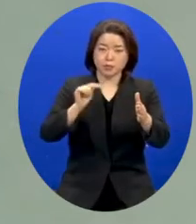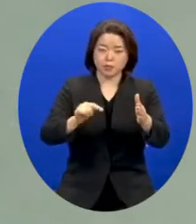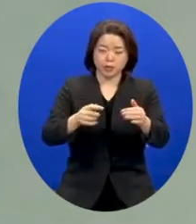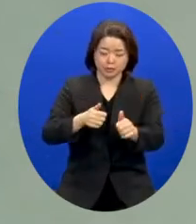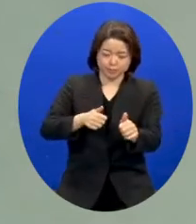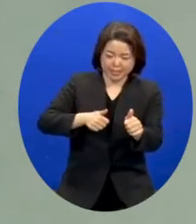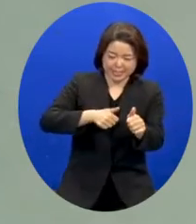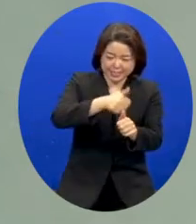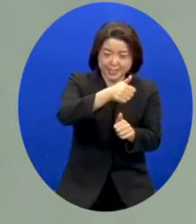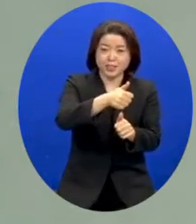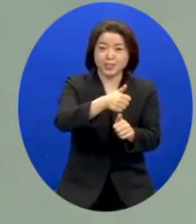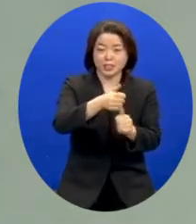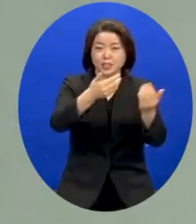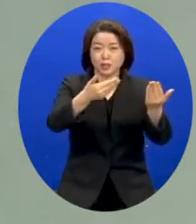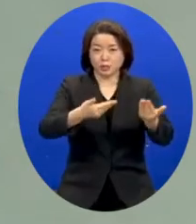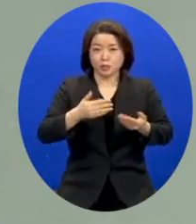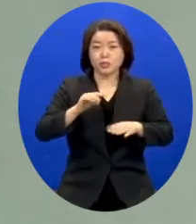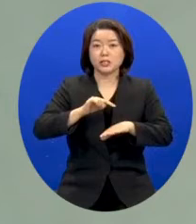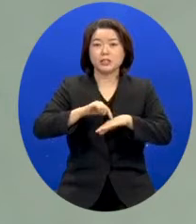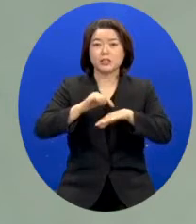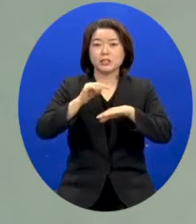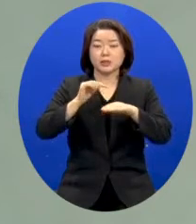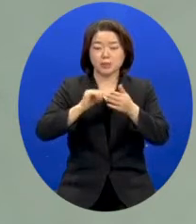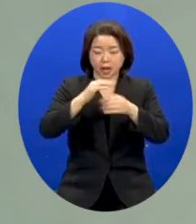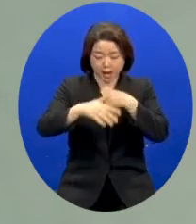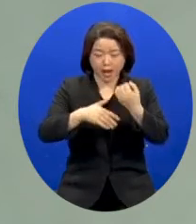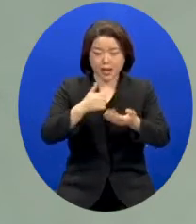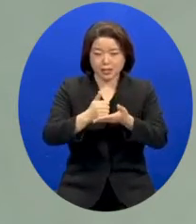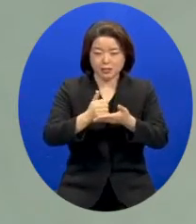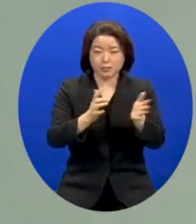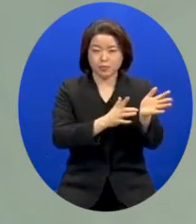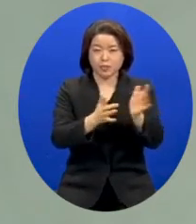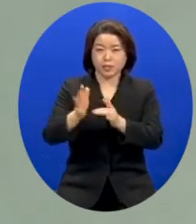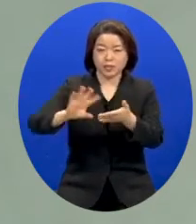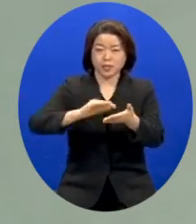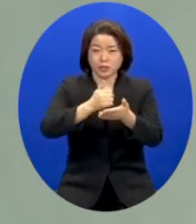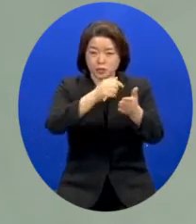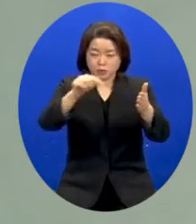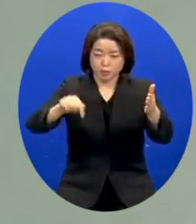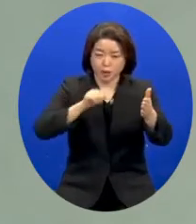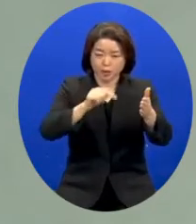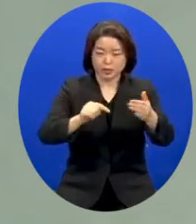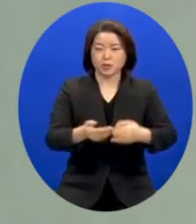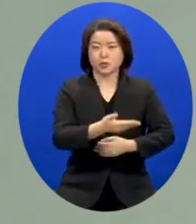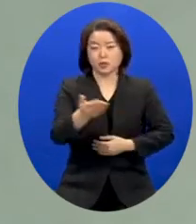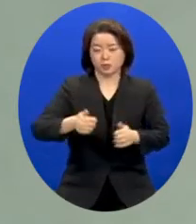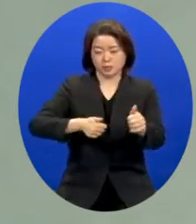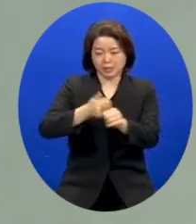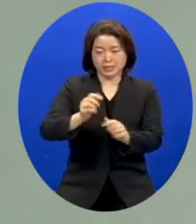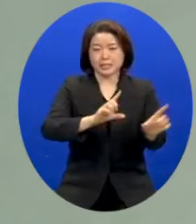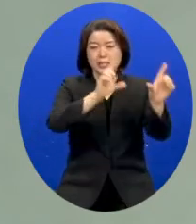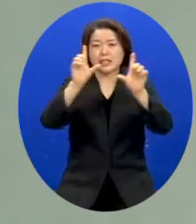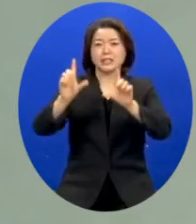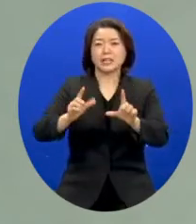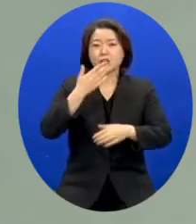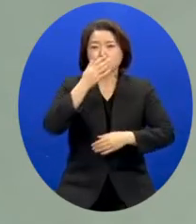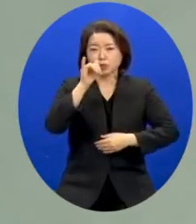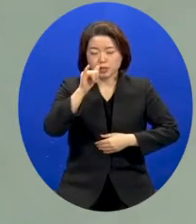승리를 주시는 하나님, 예수 그리스도 안에서 여러분에게 승리의 삶을 살게 하시는 하나님에 대한